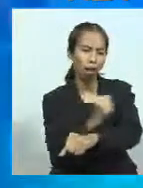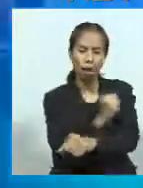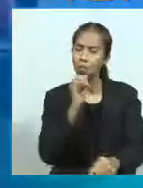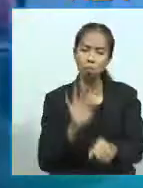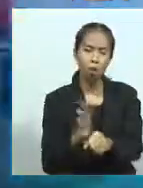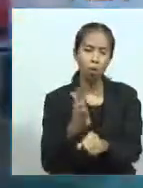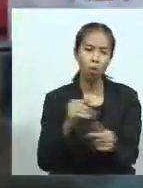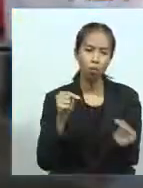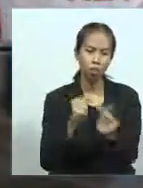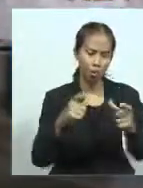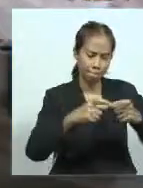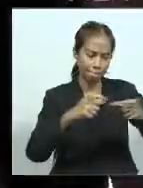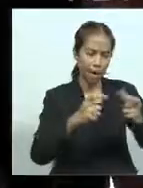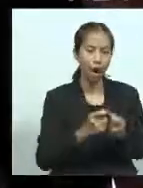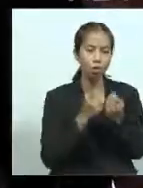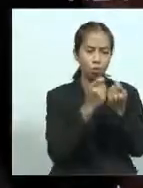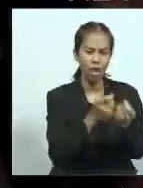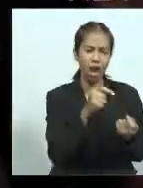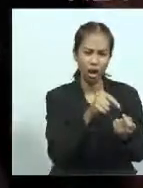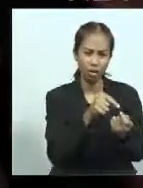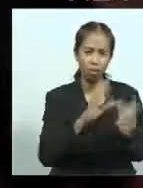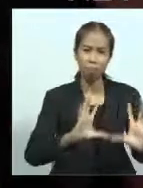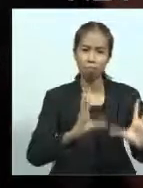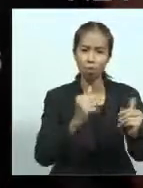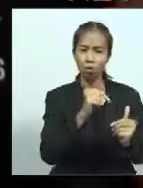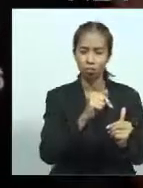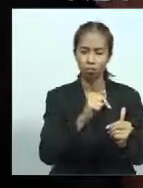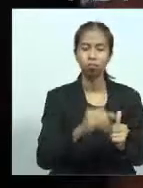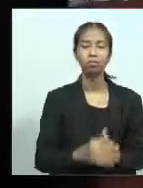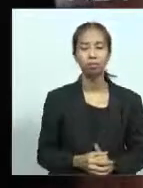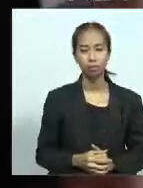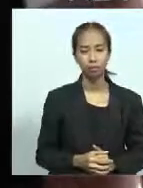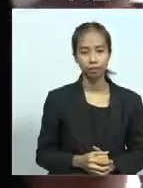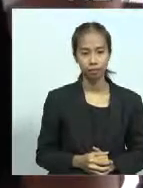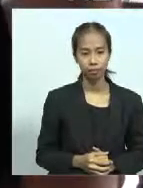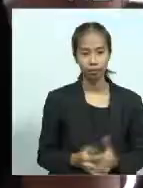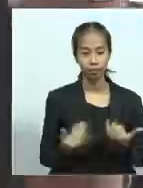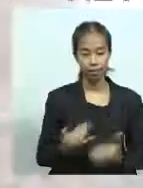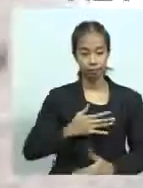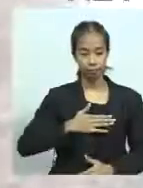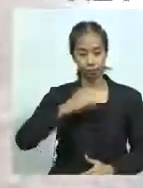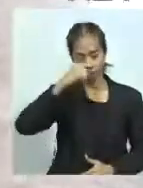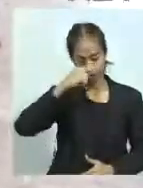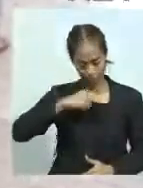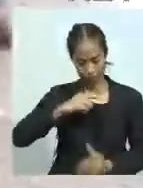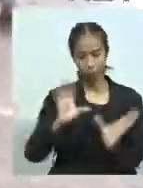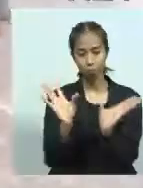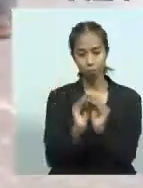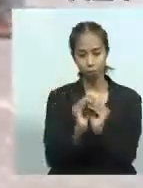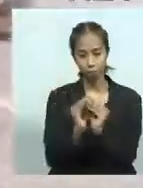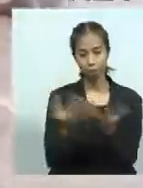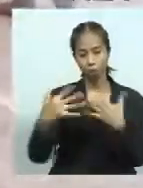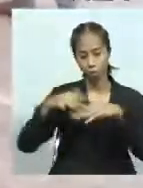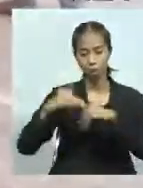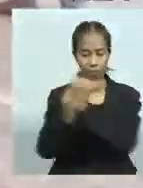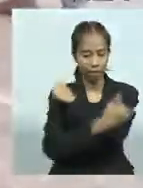จากการที่ใบอนุญาตการทำงานของแรงงานต่างด้าว3สัญชาติจะหมดอายุไทยจึงได้จัดการประชุมร่วมกับ3ประเ